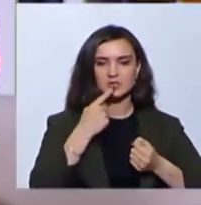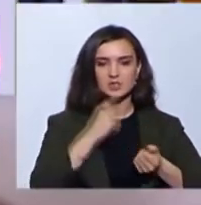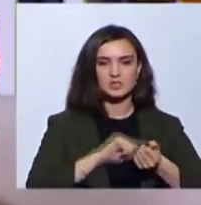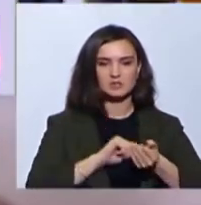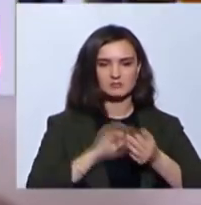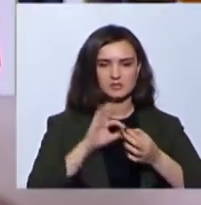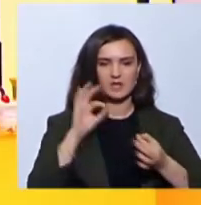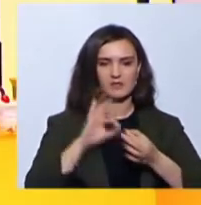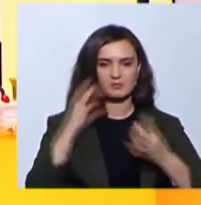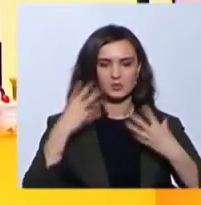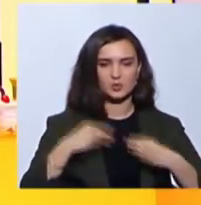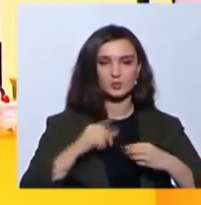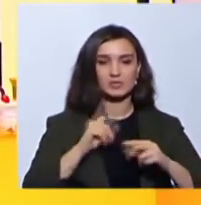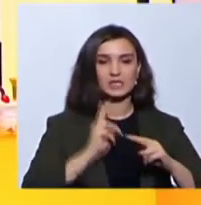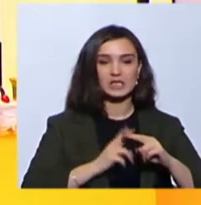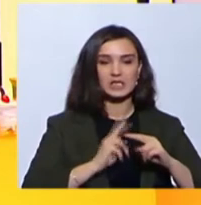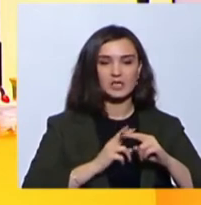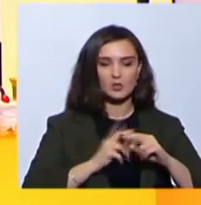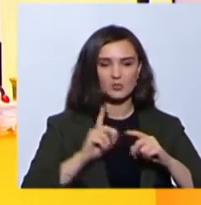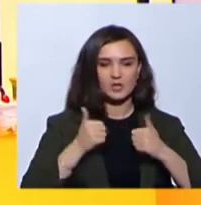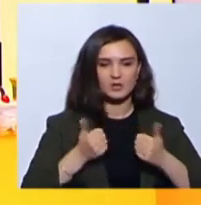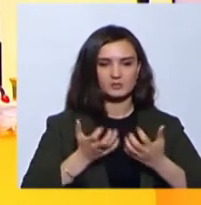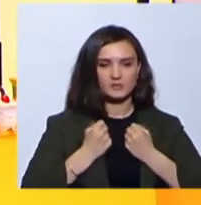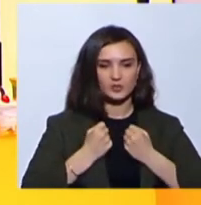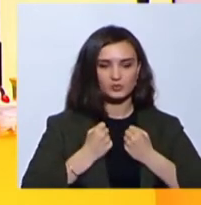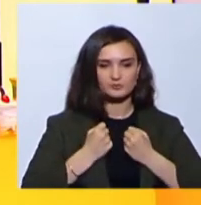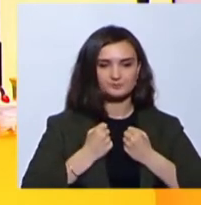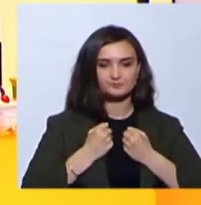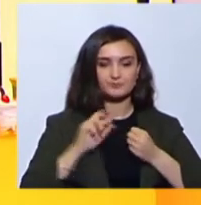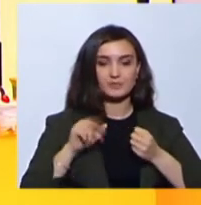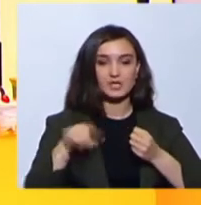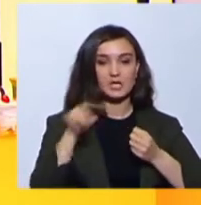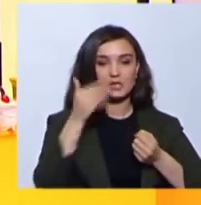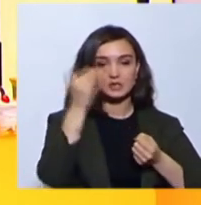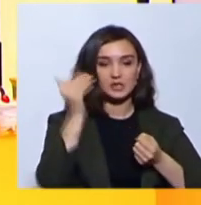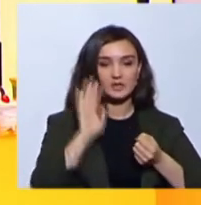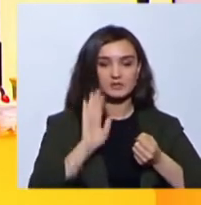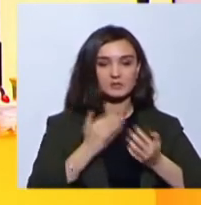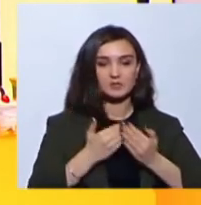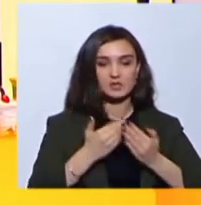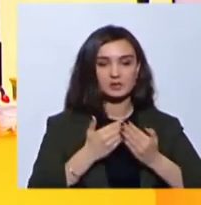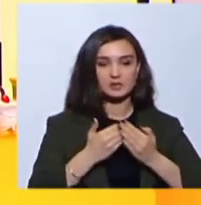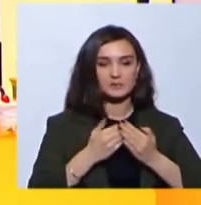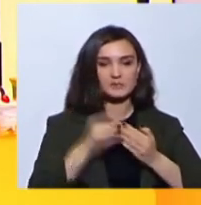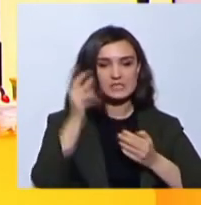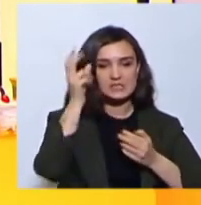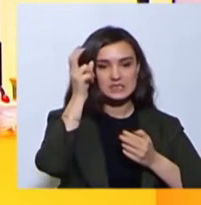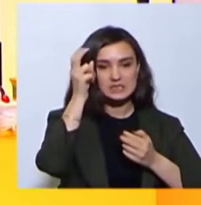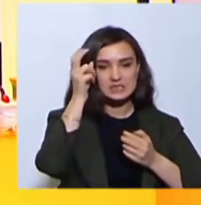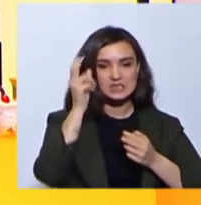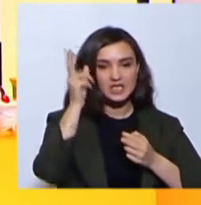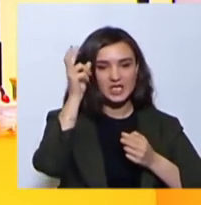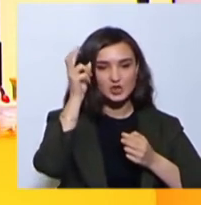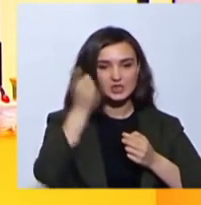დროს თუ სადმე რკინა ის რომ კარგად შევიწოვოთ და არ დაგავიწყდეთ მაგალითად ციციბურასთან